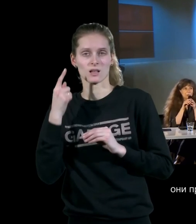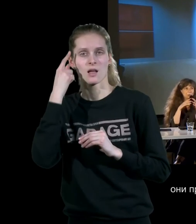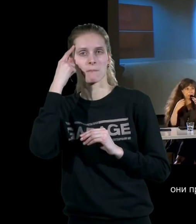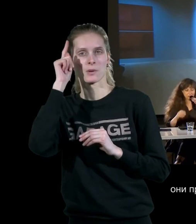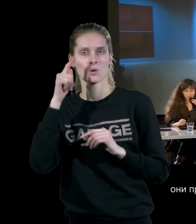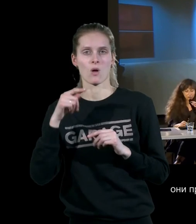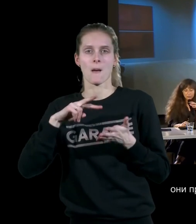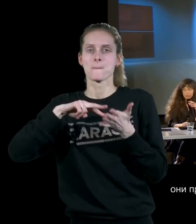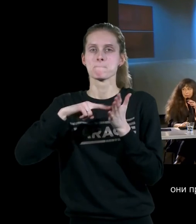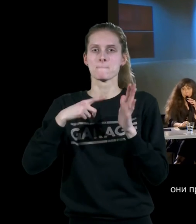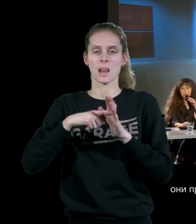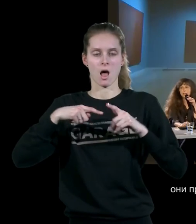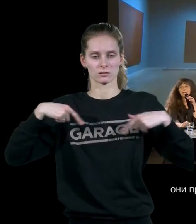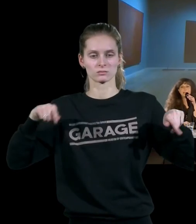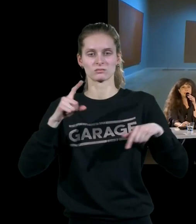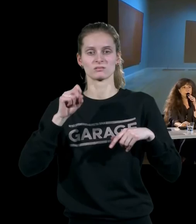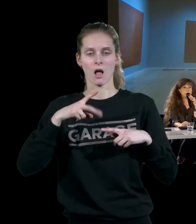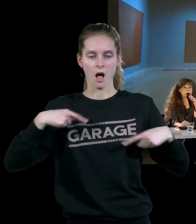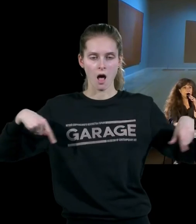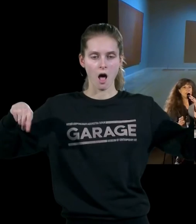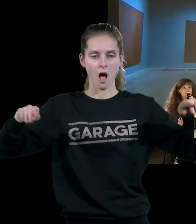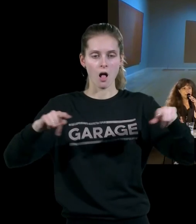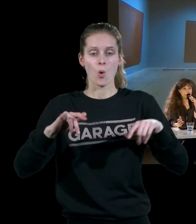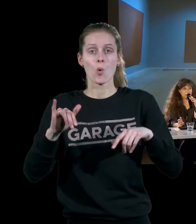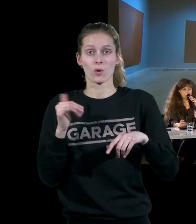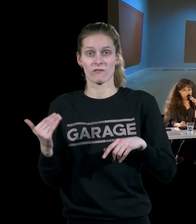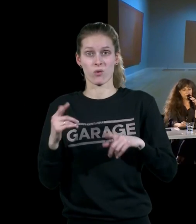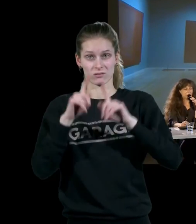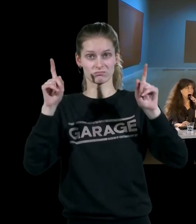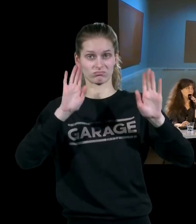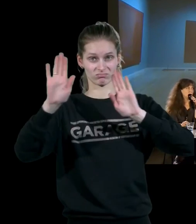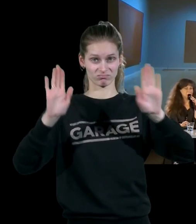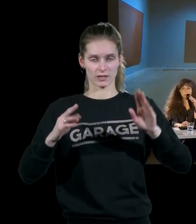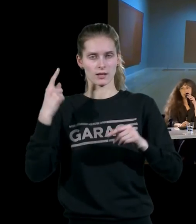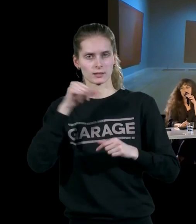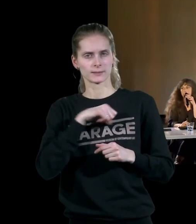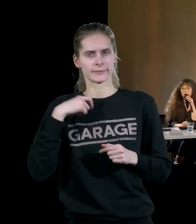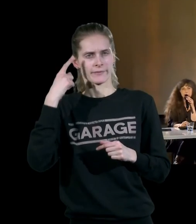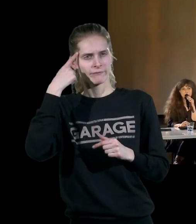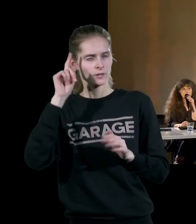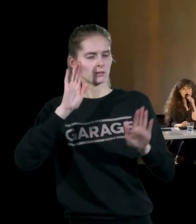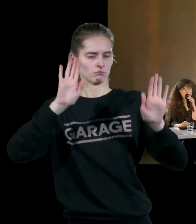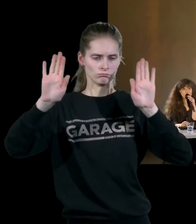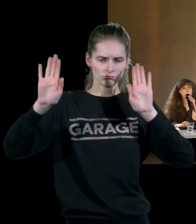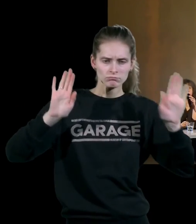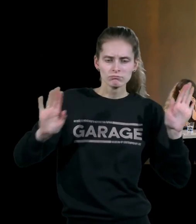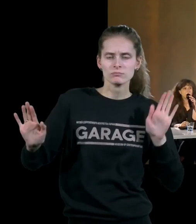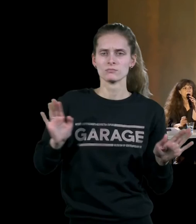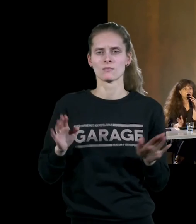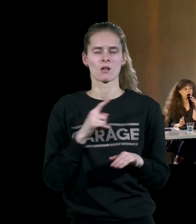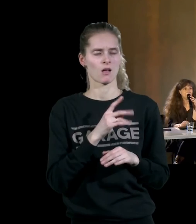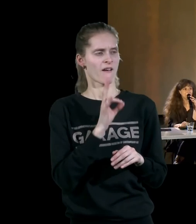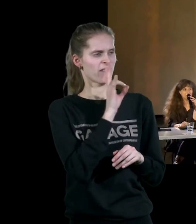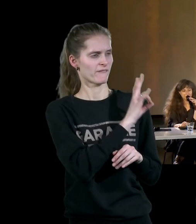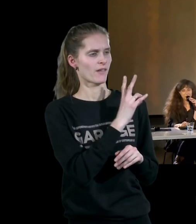каким именно образом вывешены эти работы. Эти работы, вернее, часть этих работ действительно долгое время висела в Тейт Бриттон, ну,